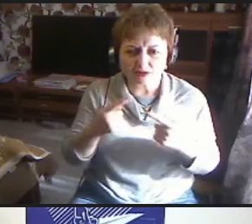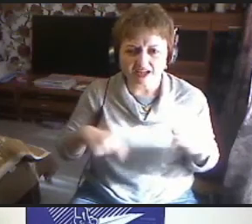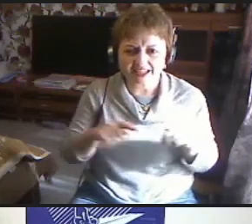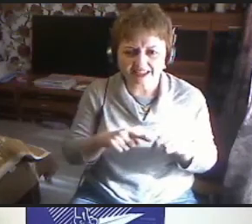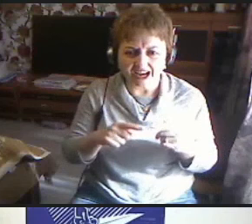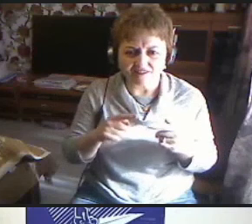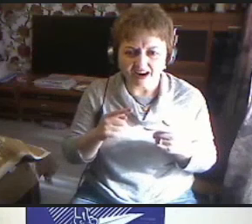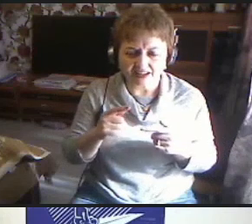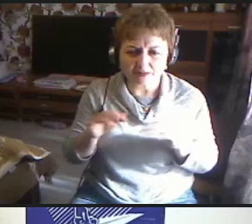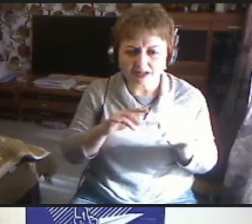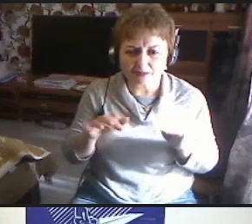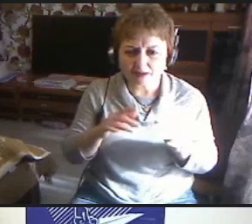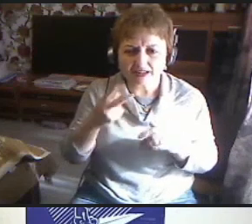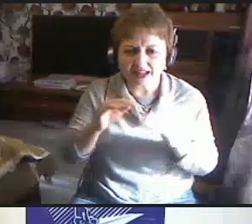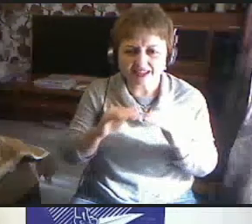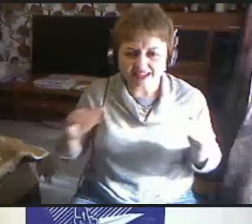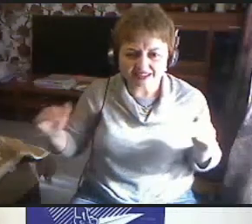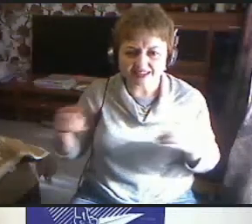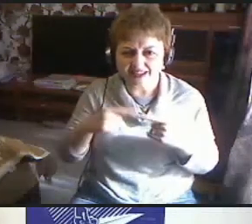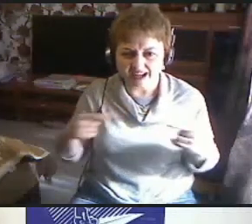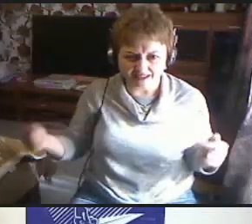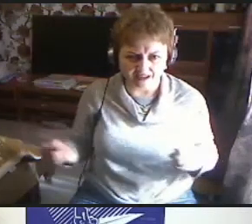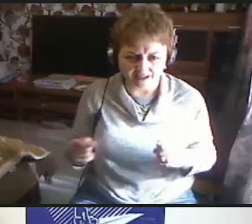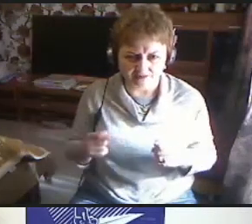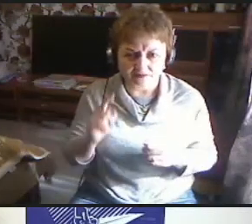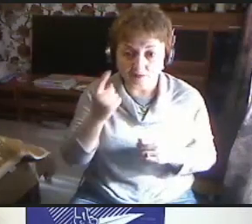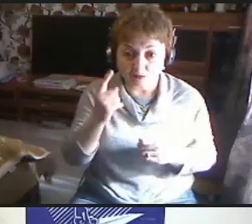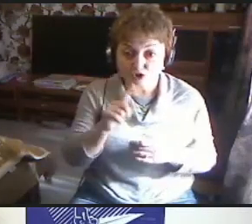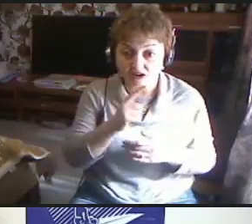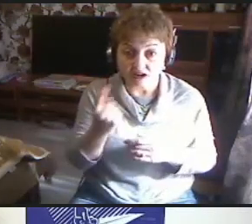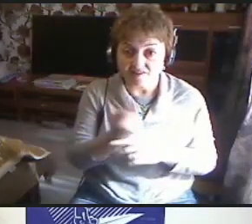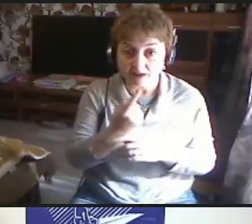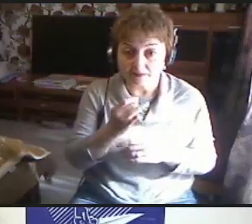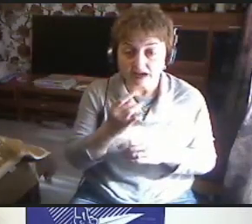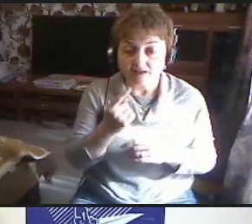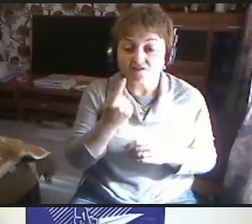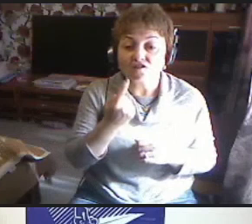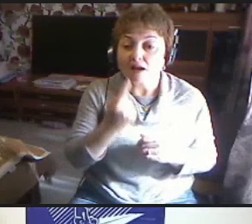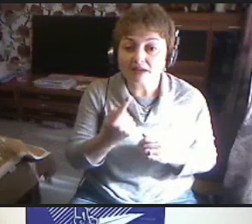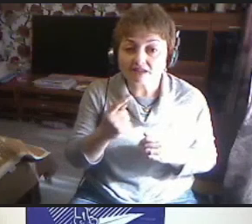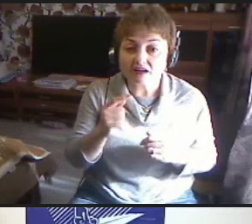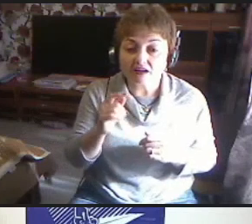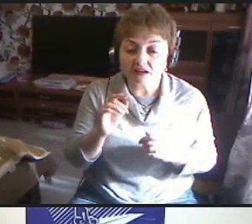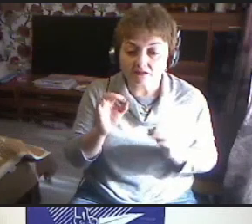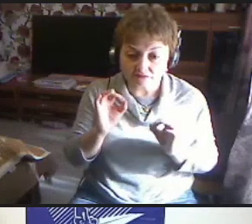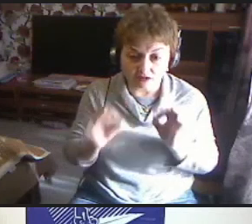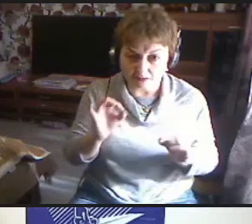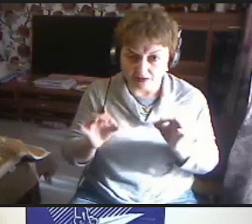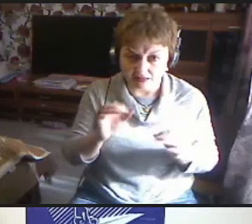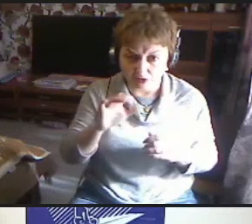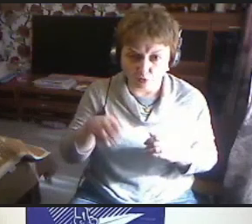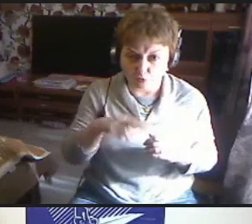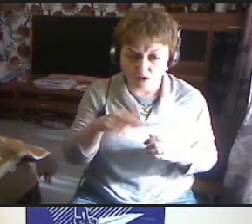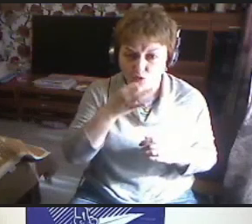для детей и так далее, и так далее. Потому что, во-первых, ну, совершенно нормальный ход при любом взаимодействии